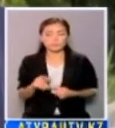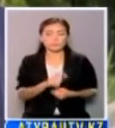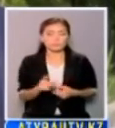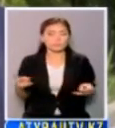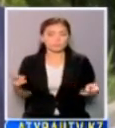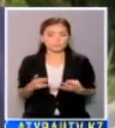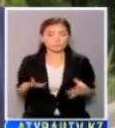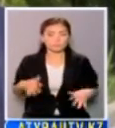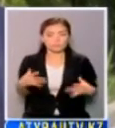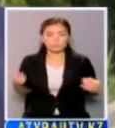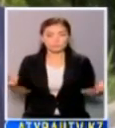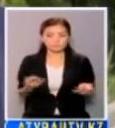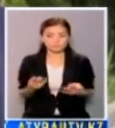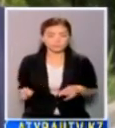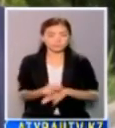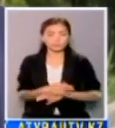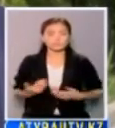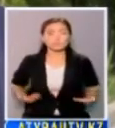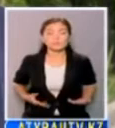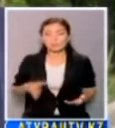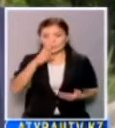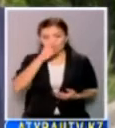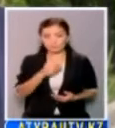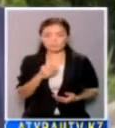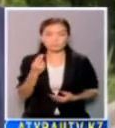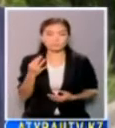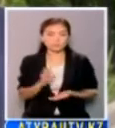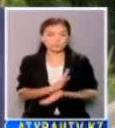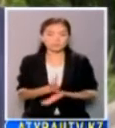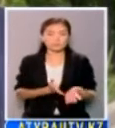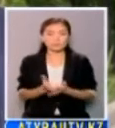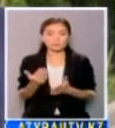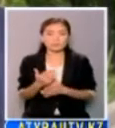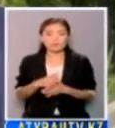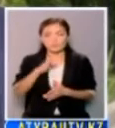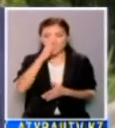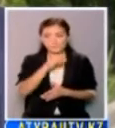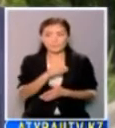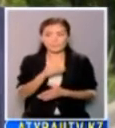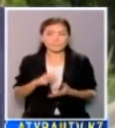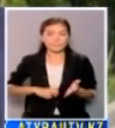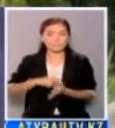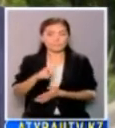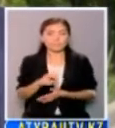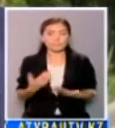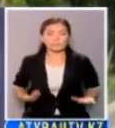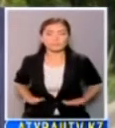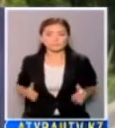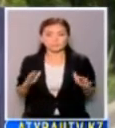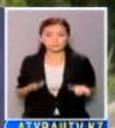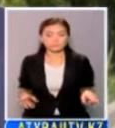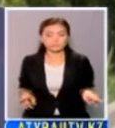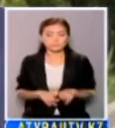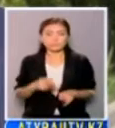пациентов нуждаются в таком лечении. Жители смогут обращаться в центр бесплатно по направлениям из поликлиник по месту жительства.